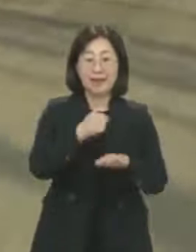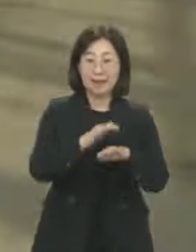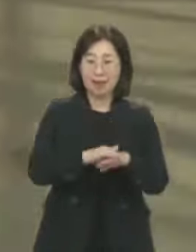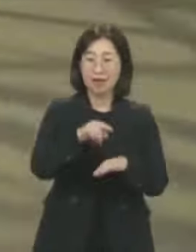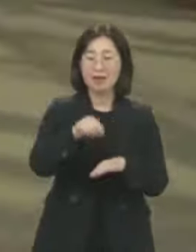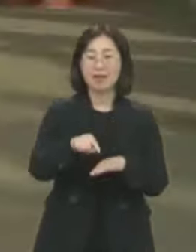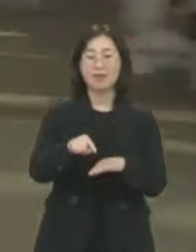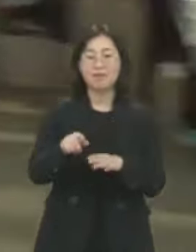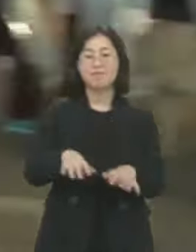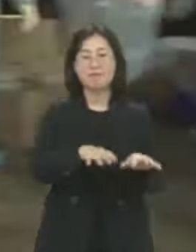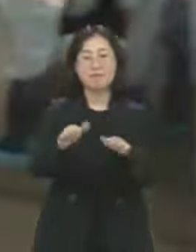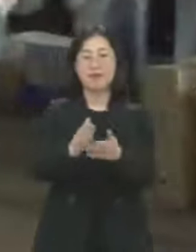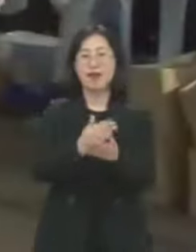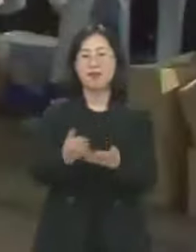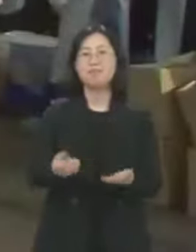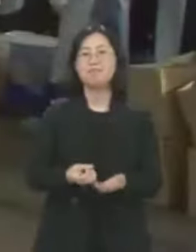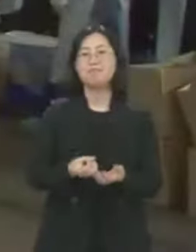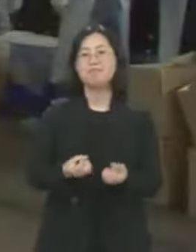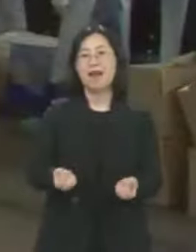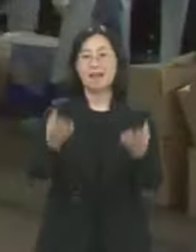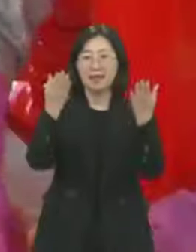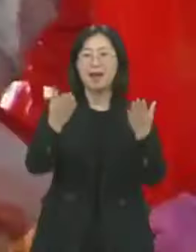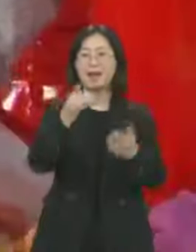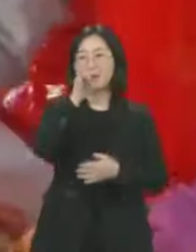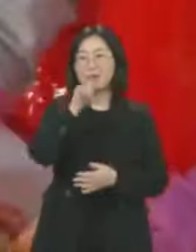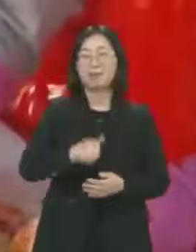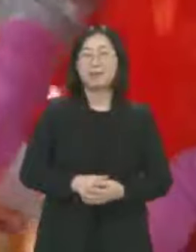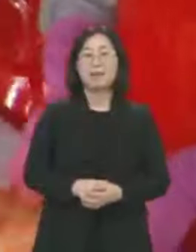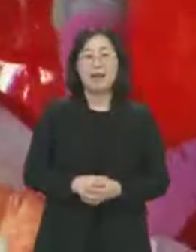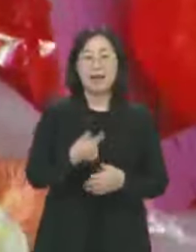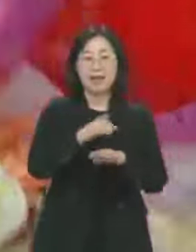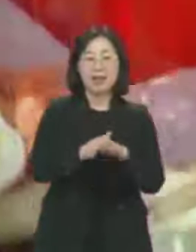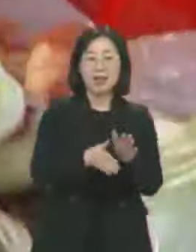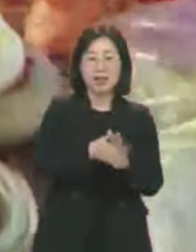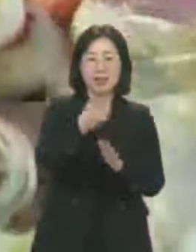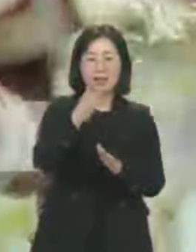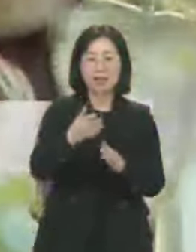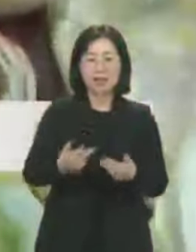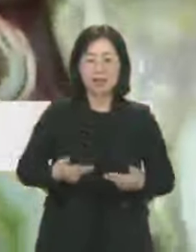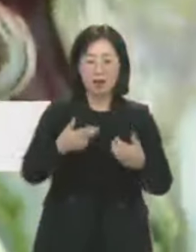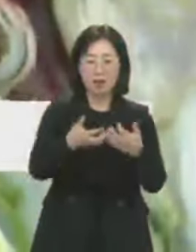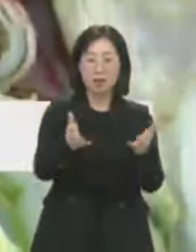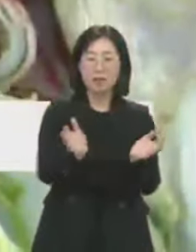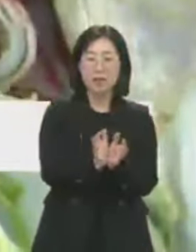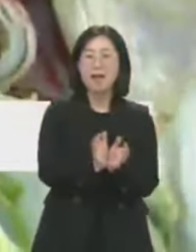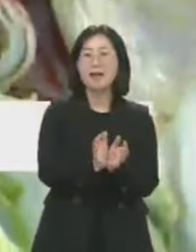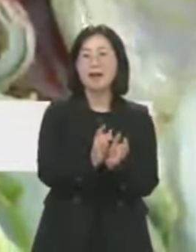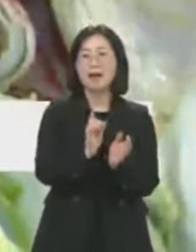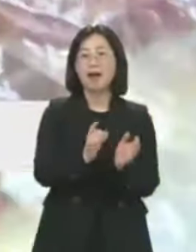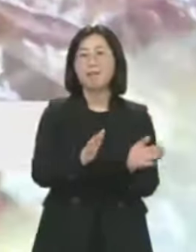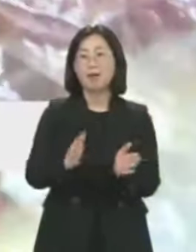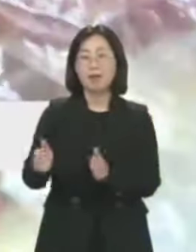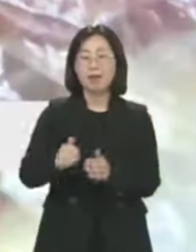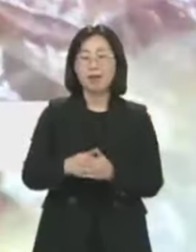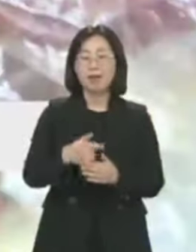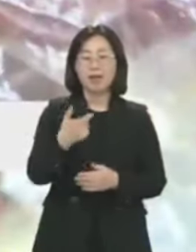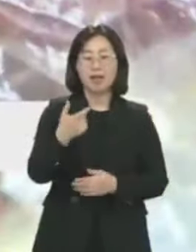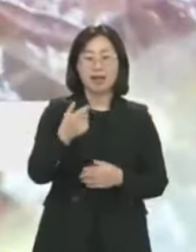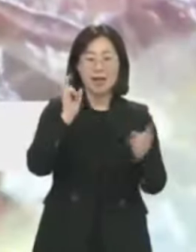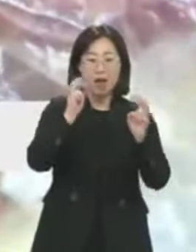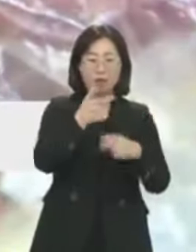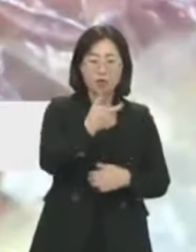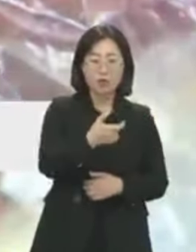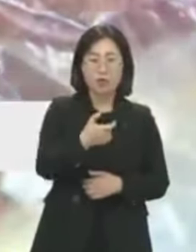대전에서도 대규모 김장 나눔 행사가 펼쳐졌습니다. 대전시 자원봉사자연합회가 마련한 이번 행사에는 60여 개